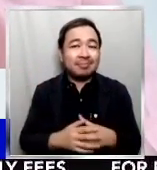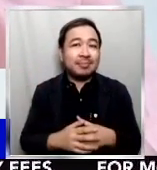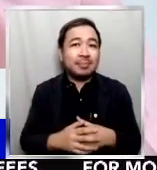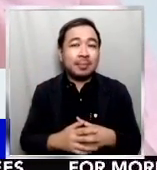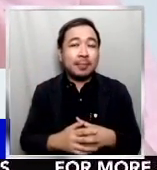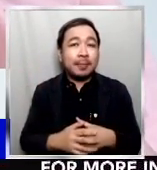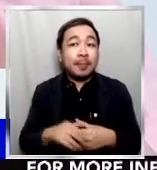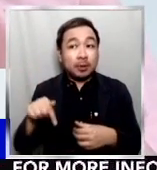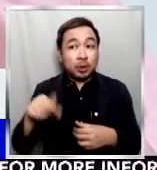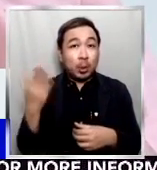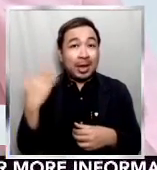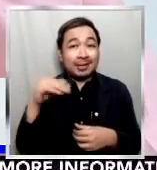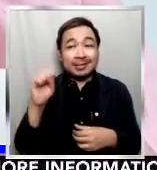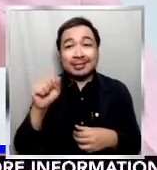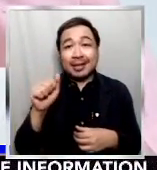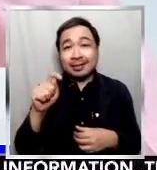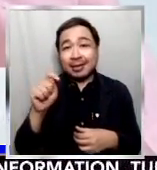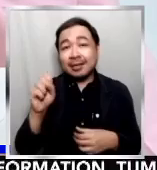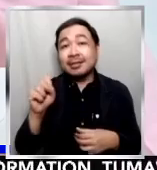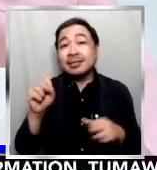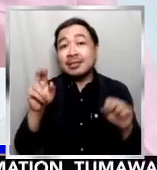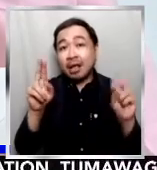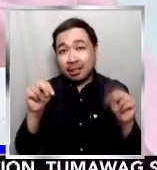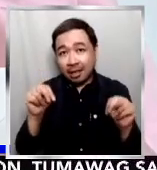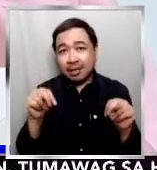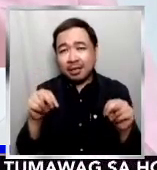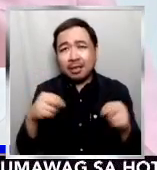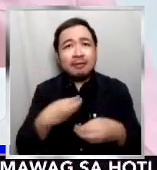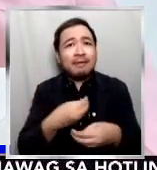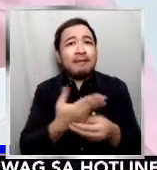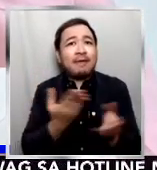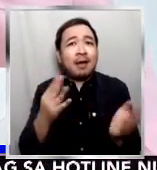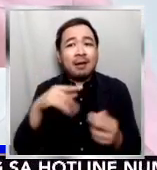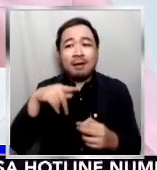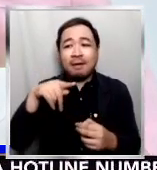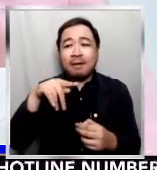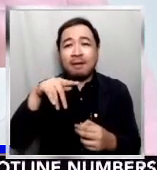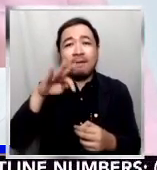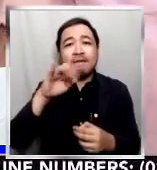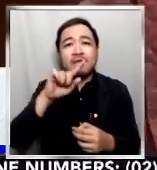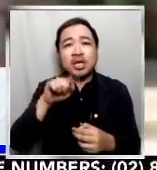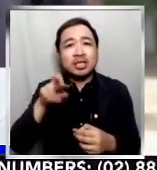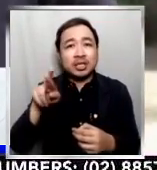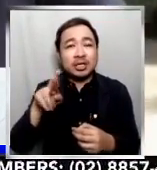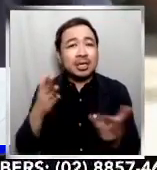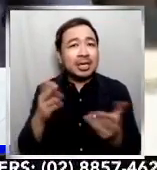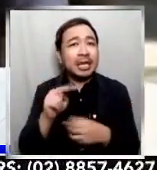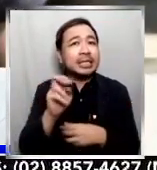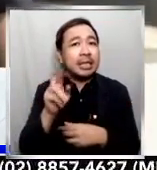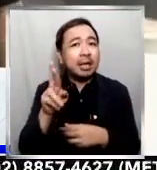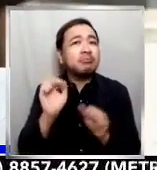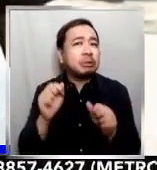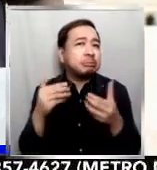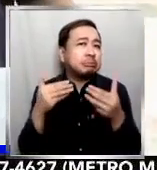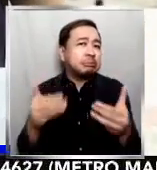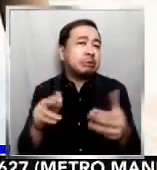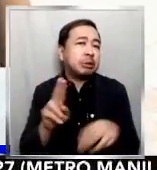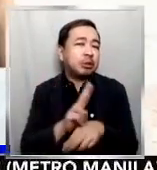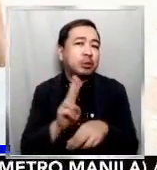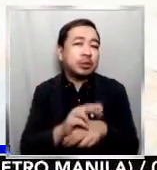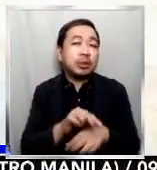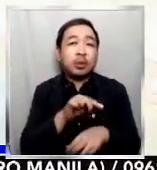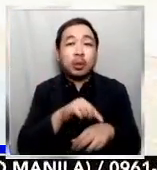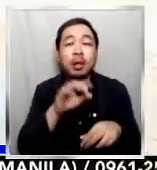weekends yung auxiliaries ng Pfizer dito sa NCR. So magagamit na yun. Ang Diocese of Caloocan,